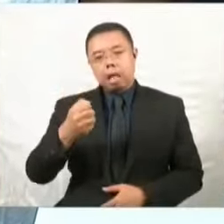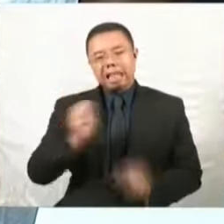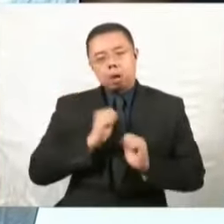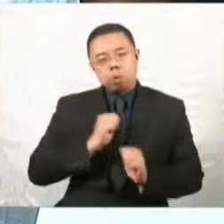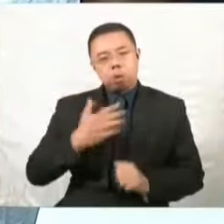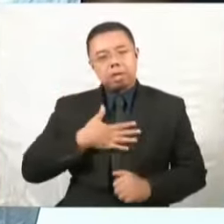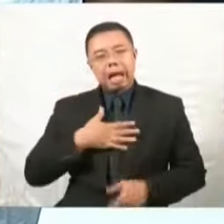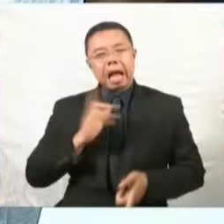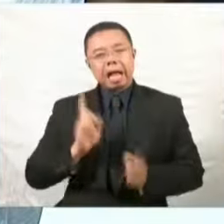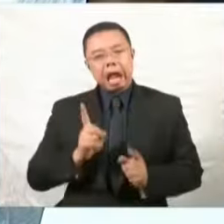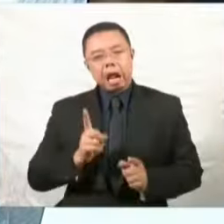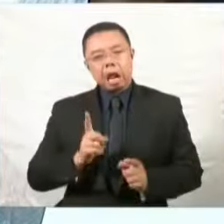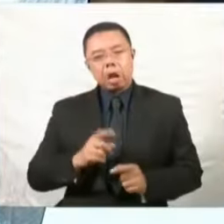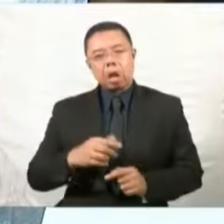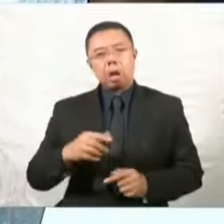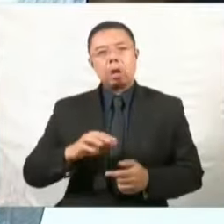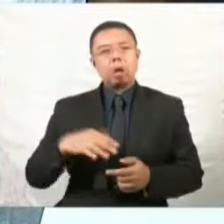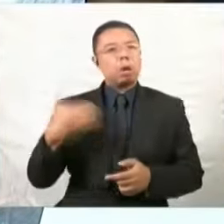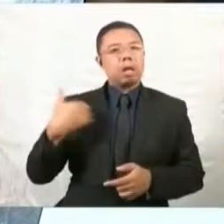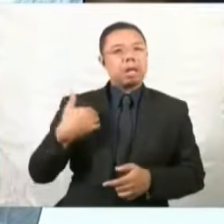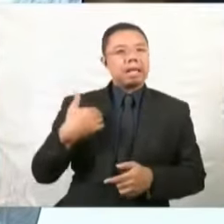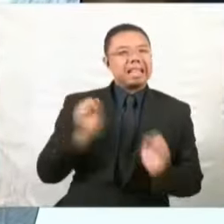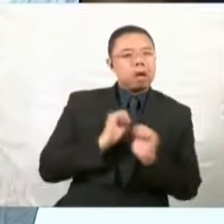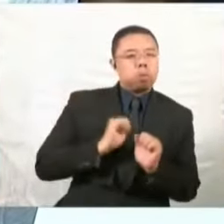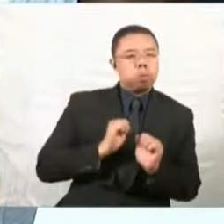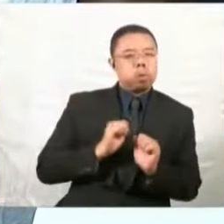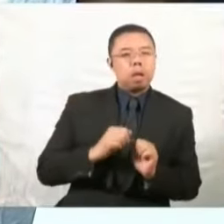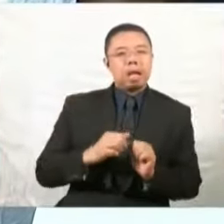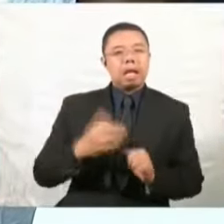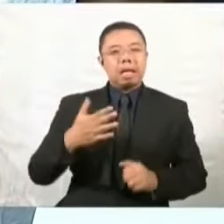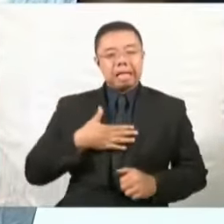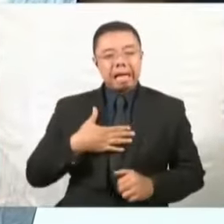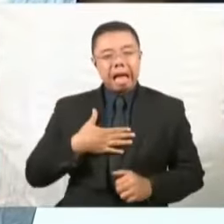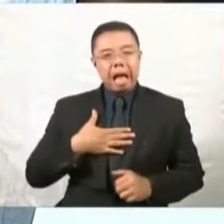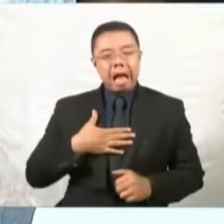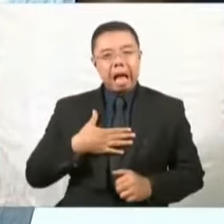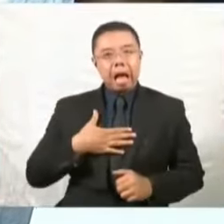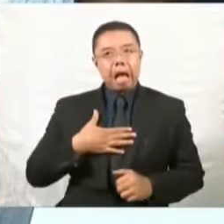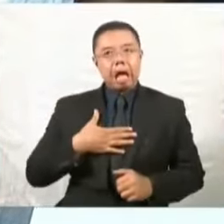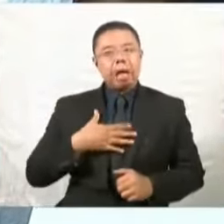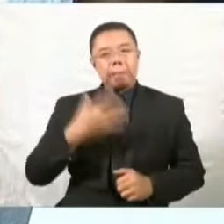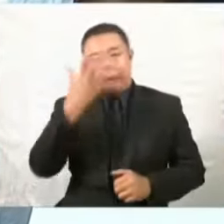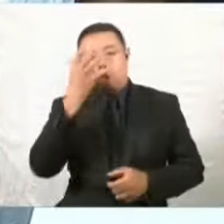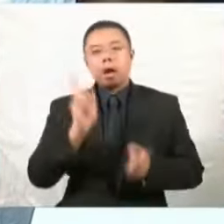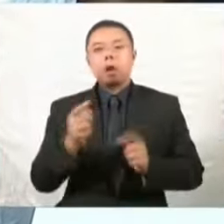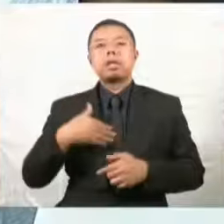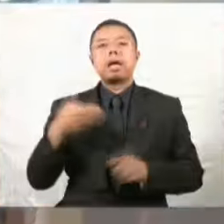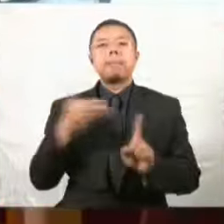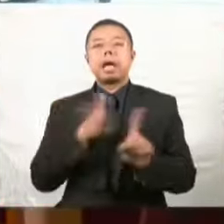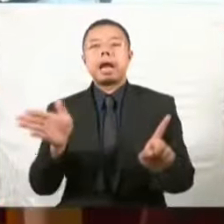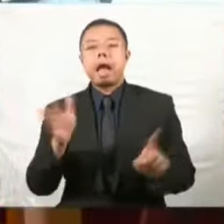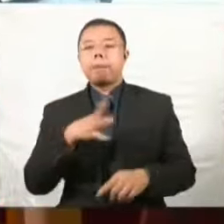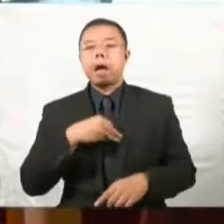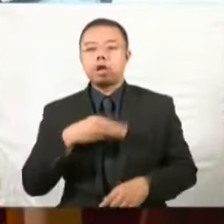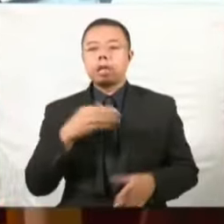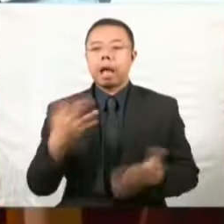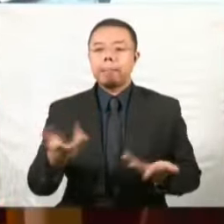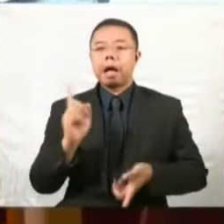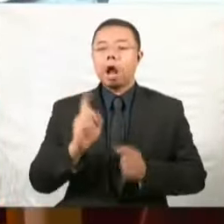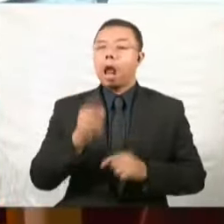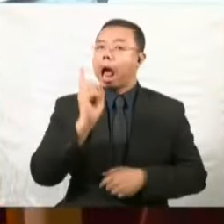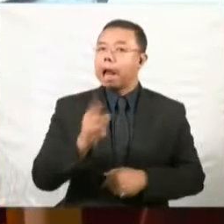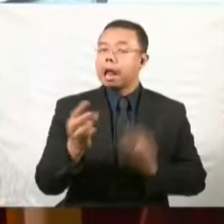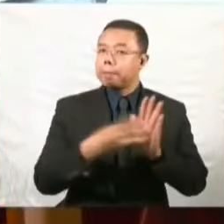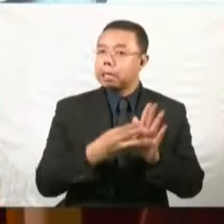saya kalau saya pengecut Jiji saya kalau saya pengkhianat Maksudnya apa Kalau ada